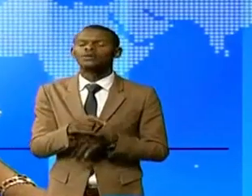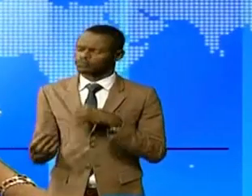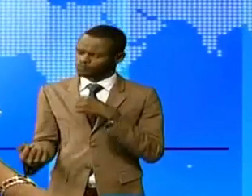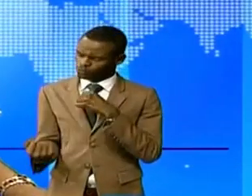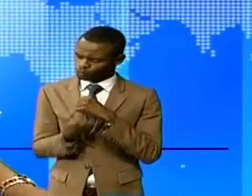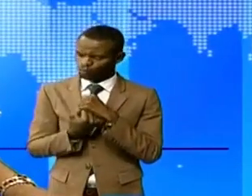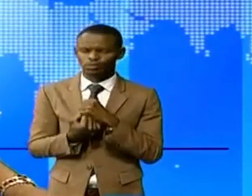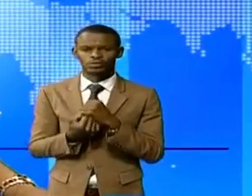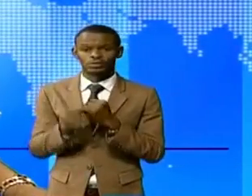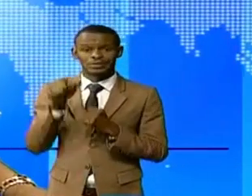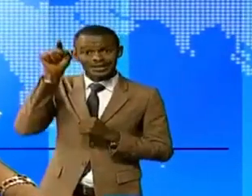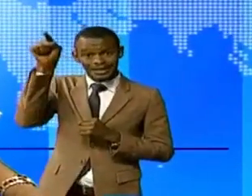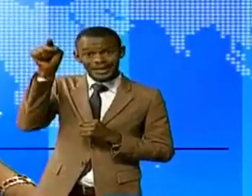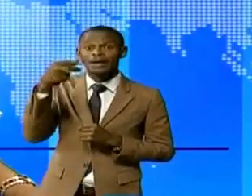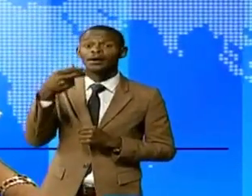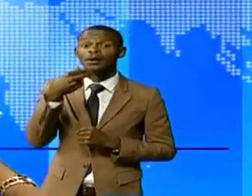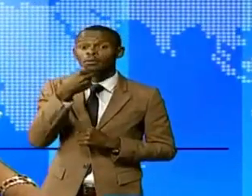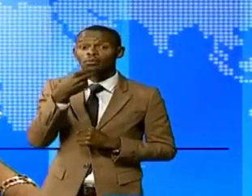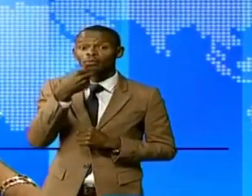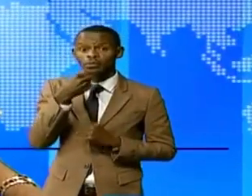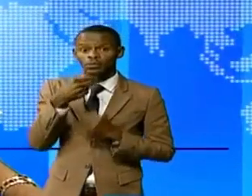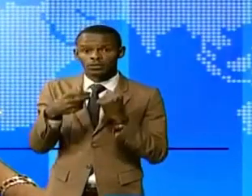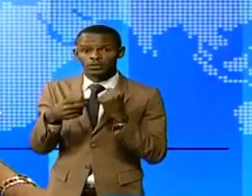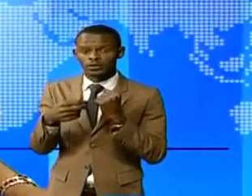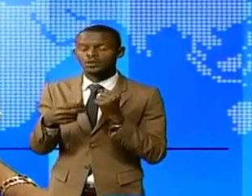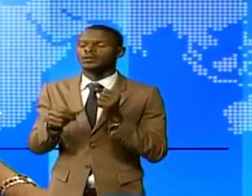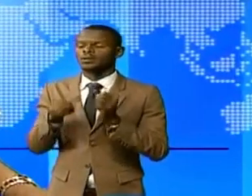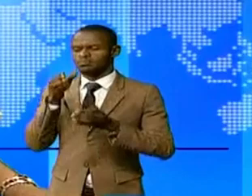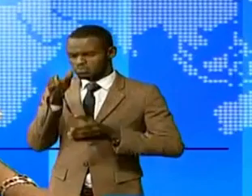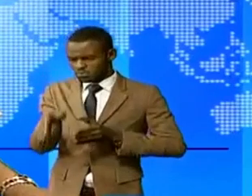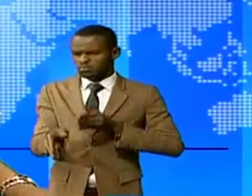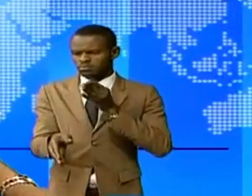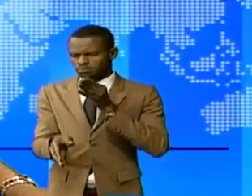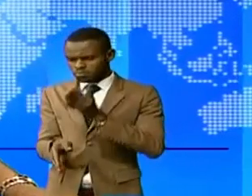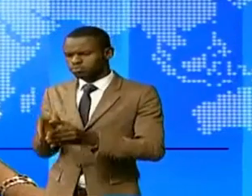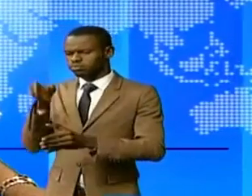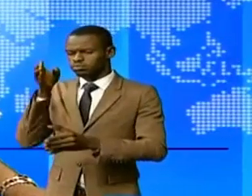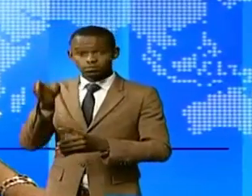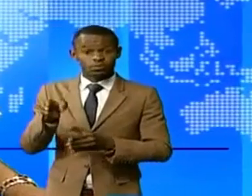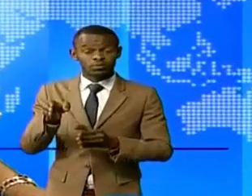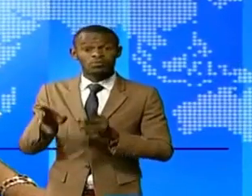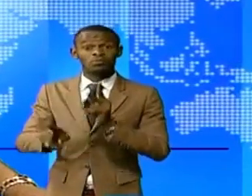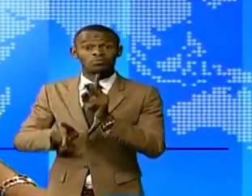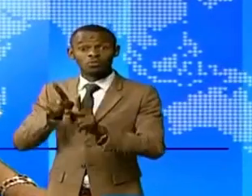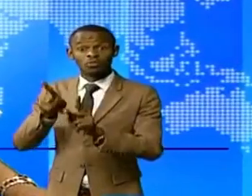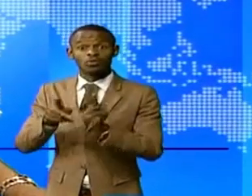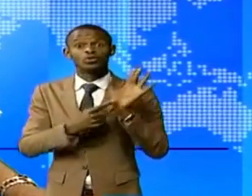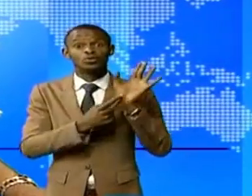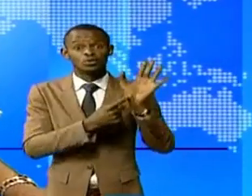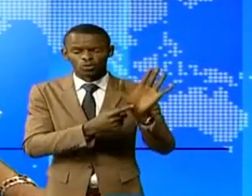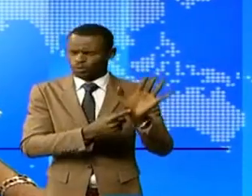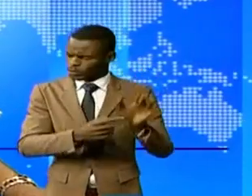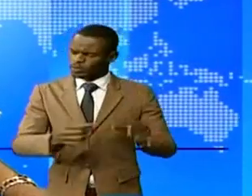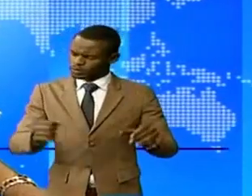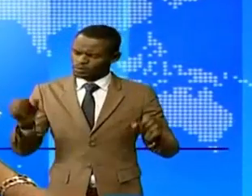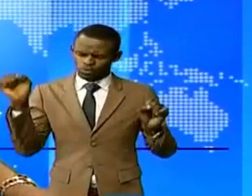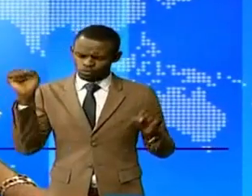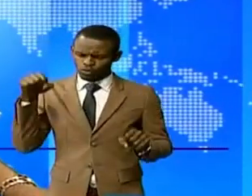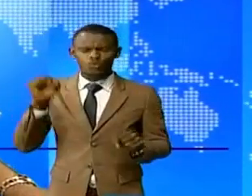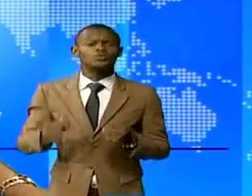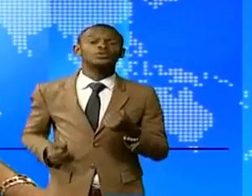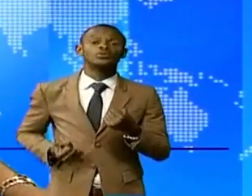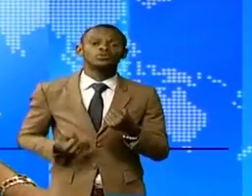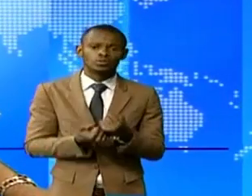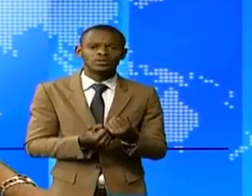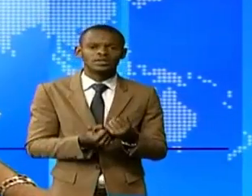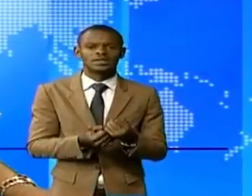été organisée dans la ville de Mbujimayi et au cours de cette marche, la population a plaidé ou a sollicité